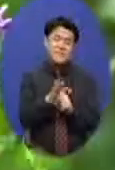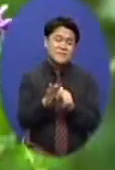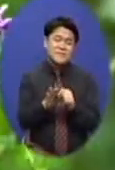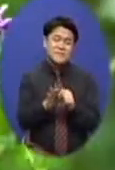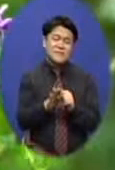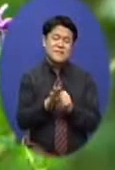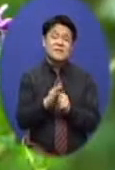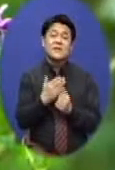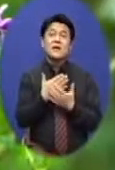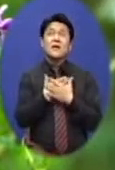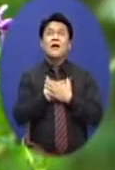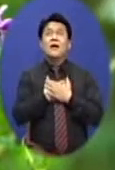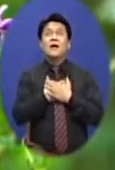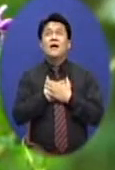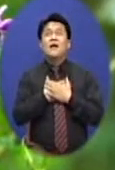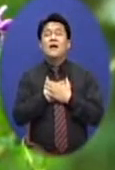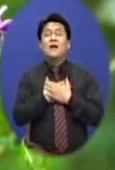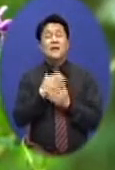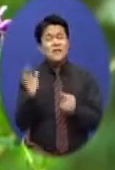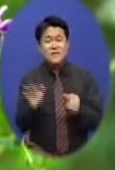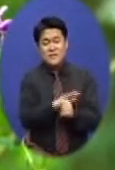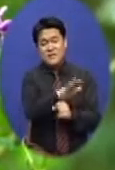아프지 않는 나의